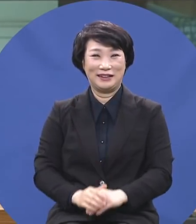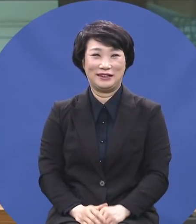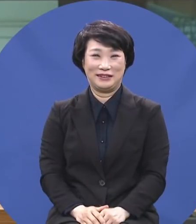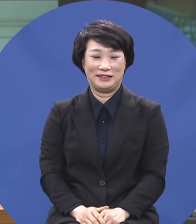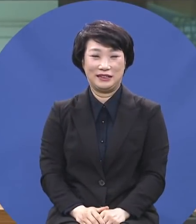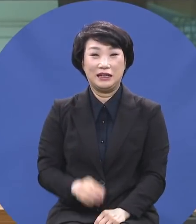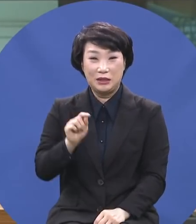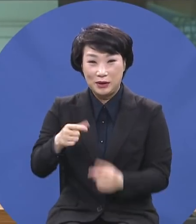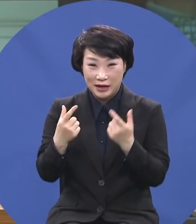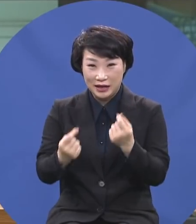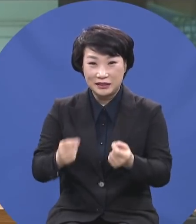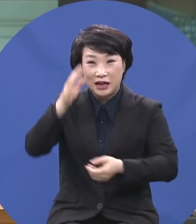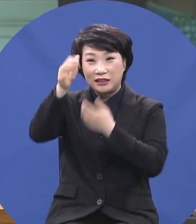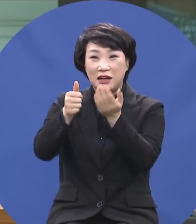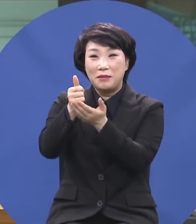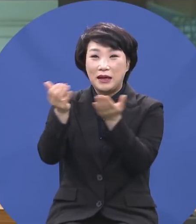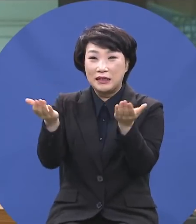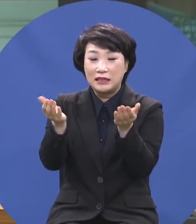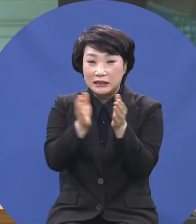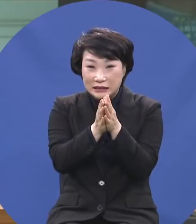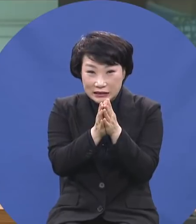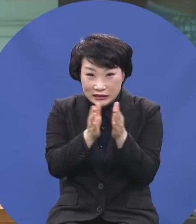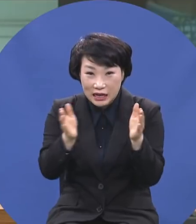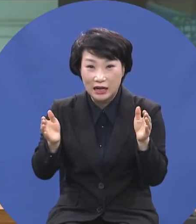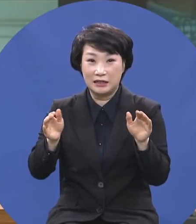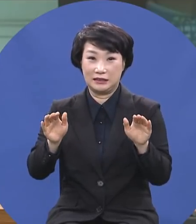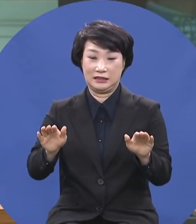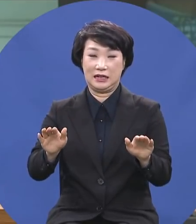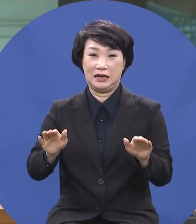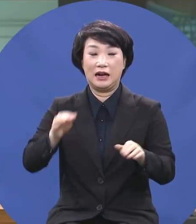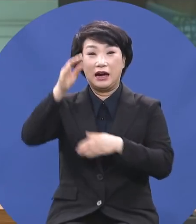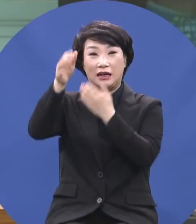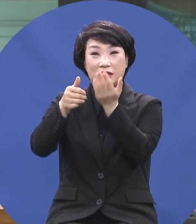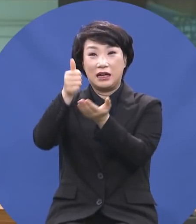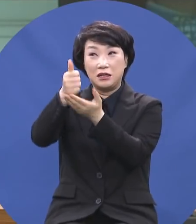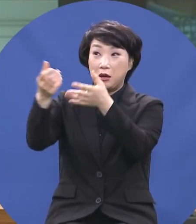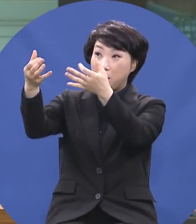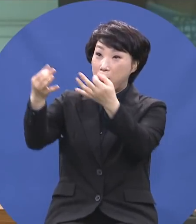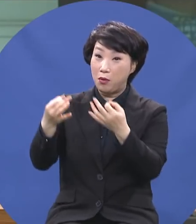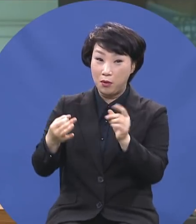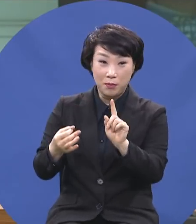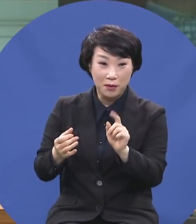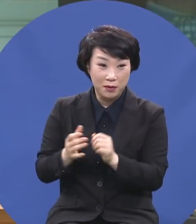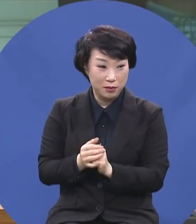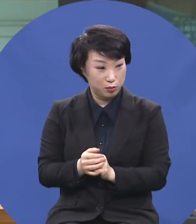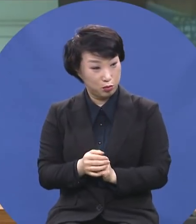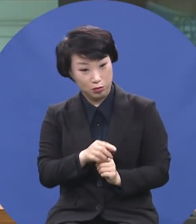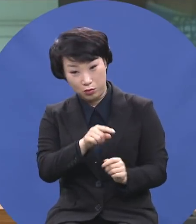하나님은 이와 같은 자기 일을 시작하시고 하나님